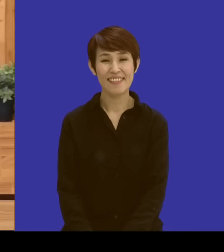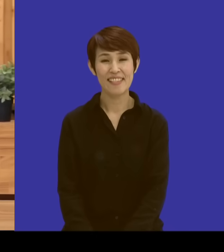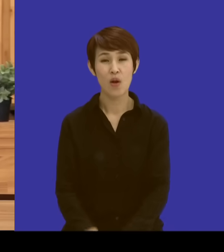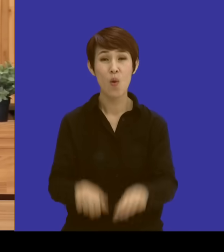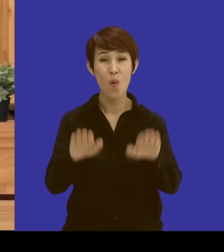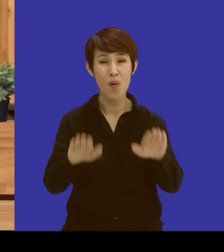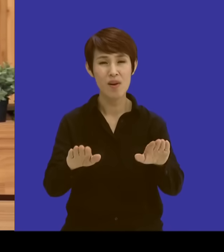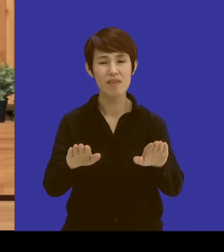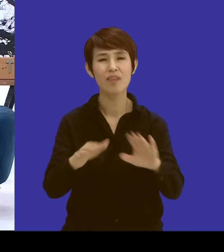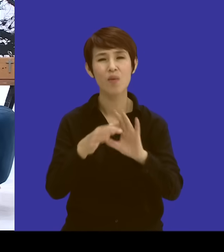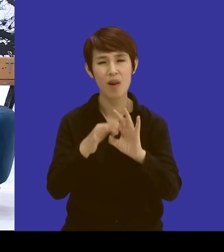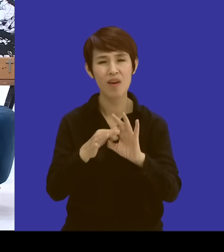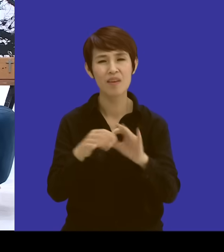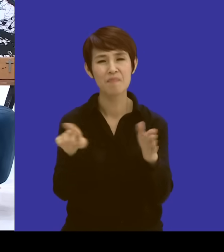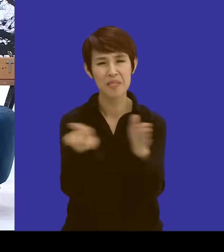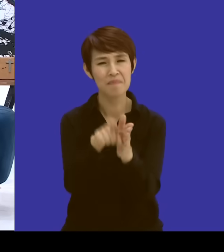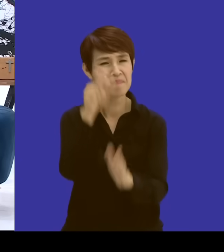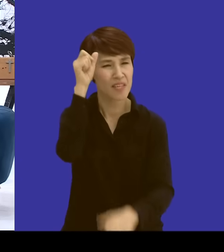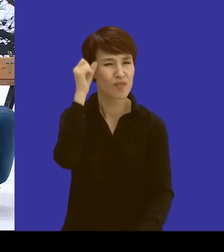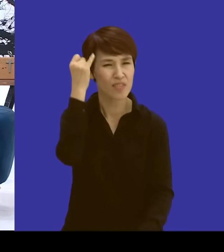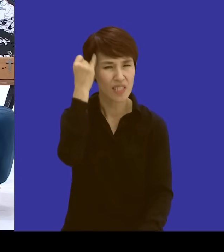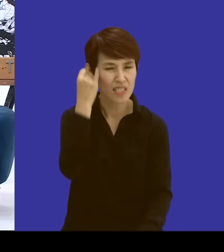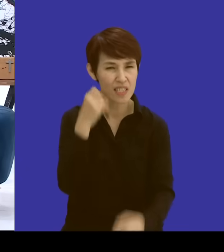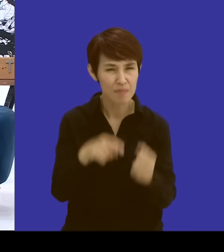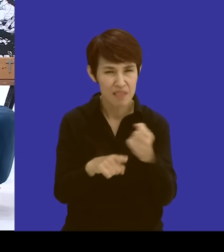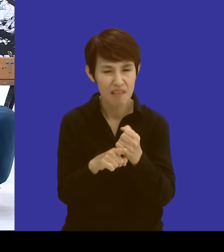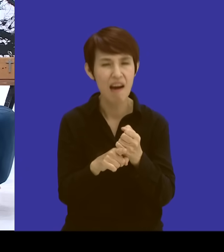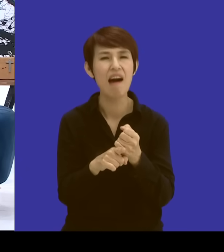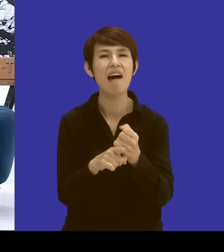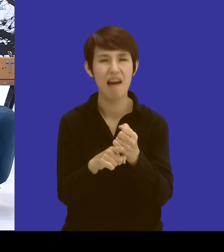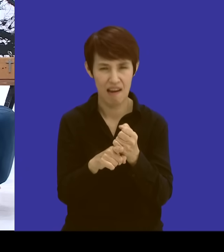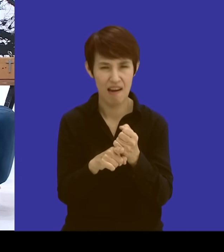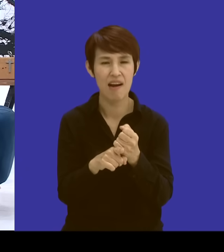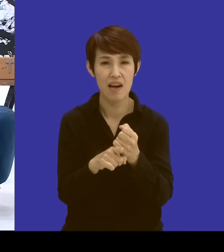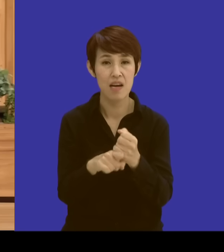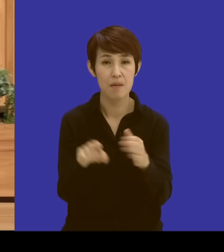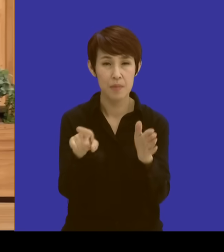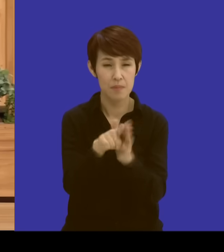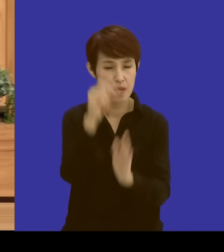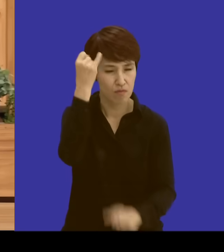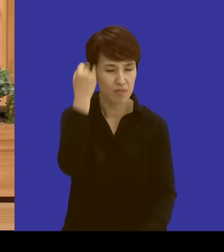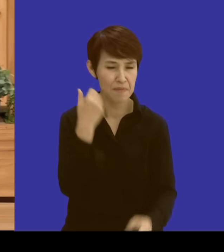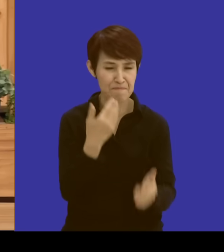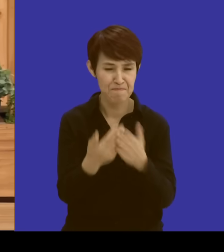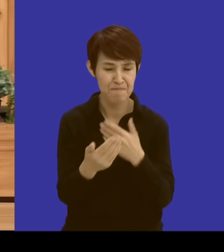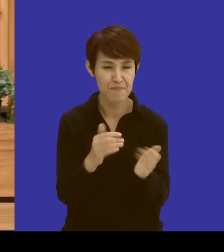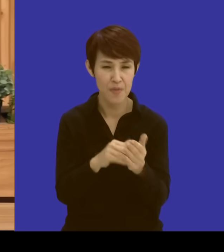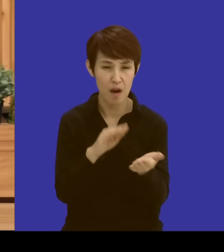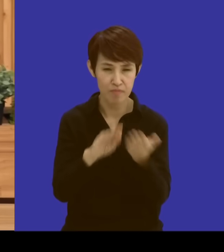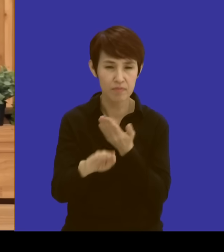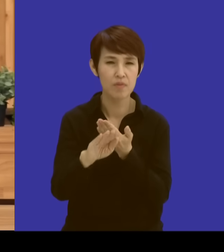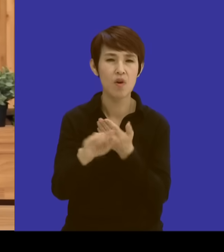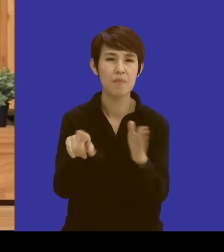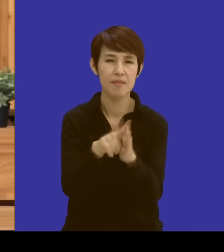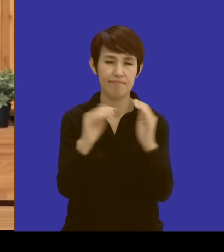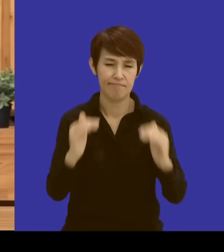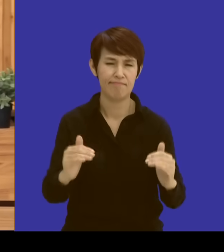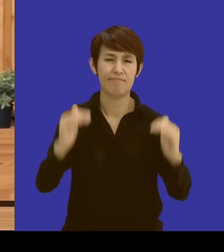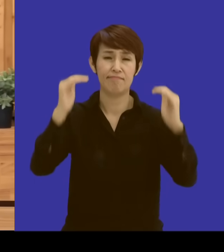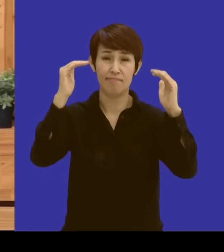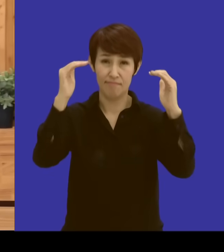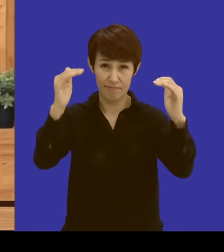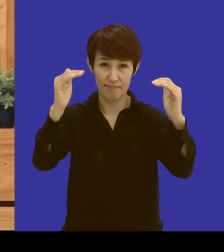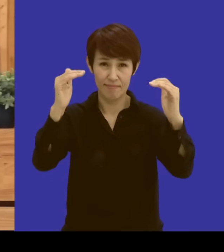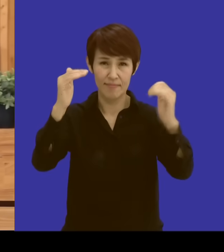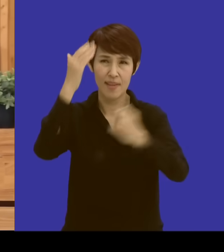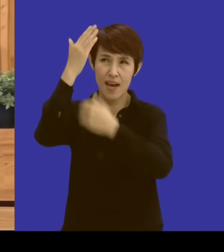오늘 한번 그런 것에 대해서 저는 신앙 사춘기라는 것이 어떤 의미였는지 그리고 신앙 사춘기를 경험하고 나서 더 한 단계 신앙이 성숙할 수 있는